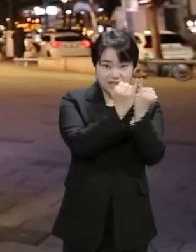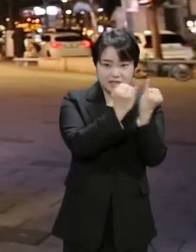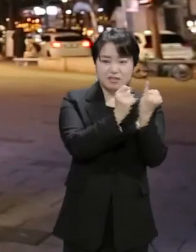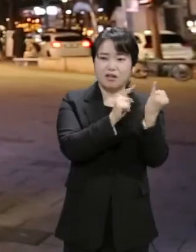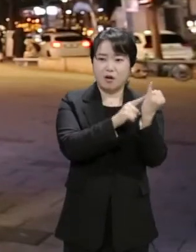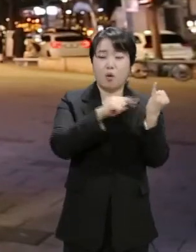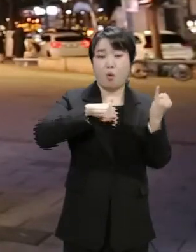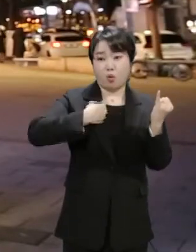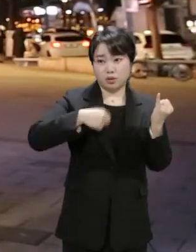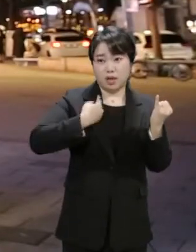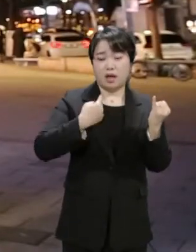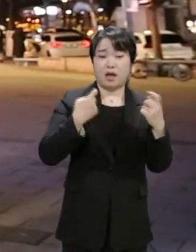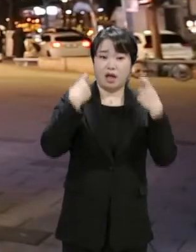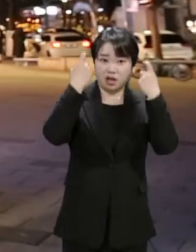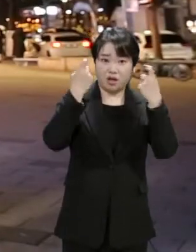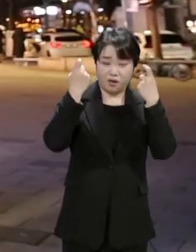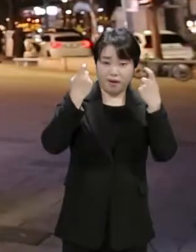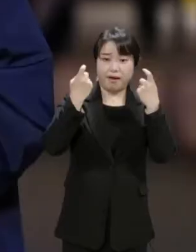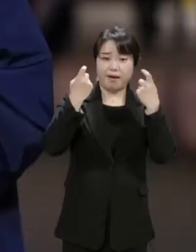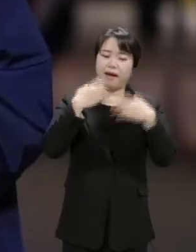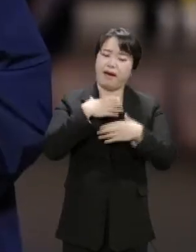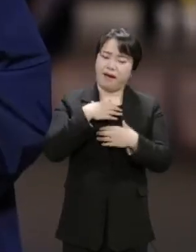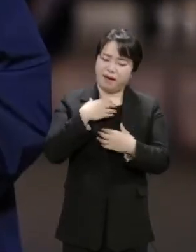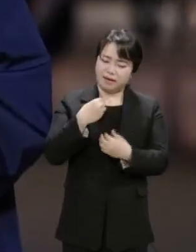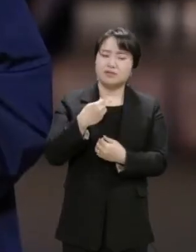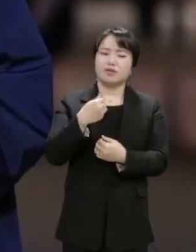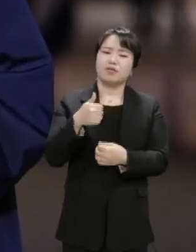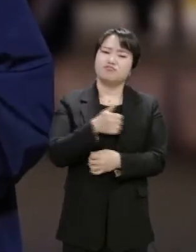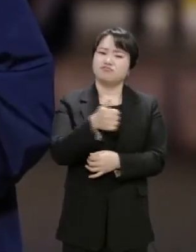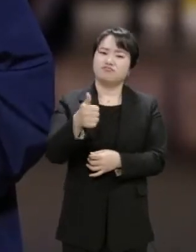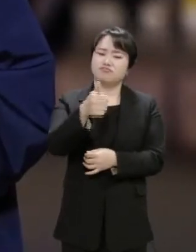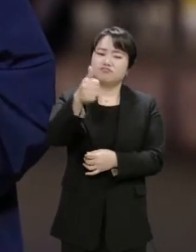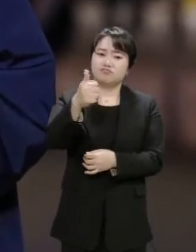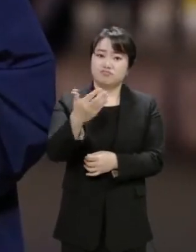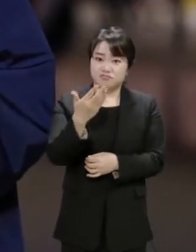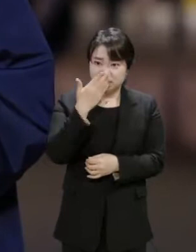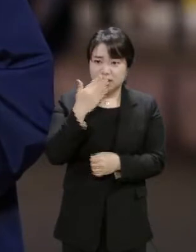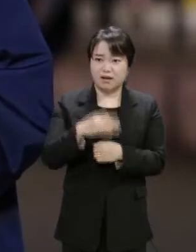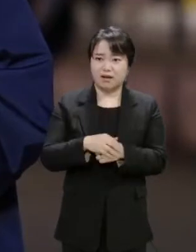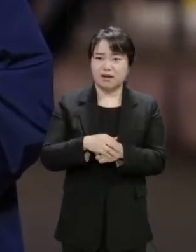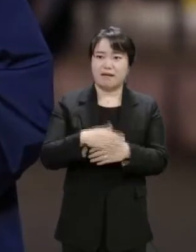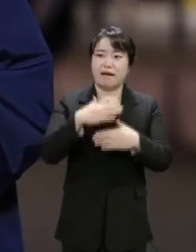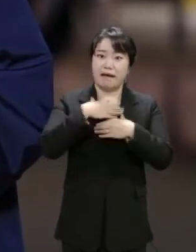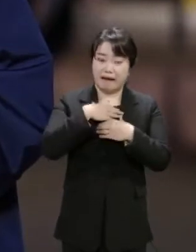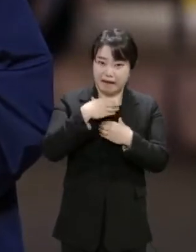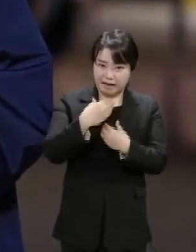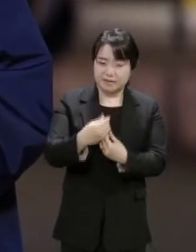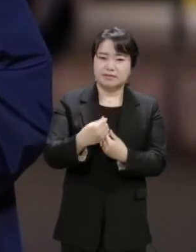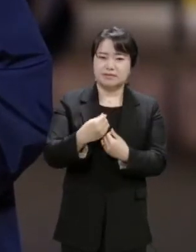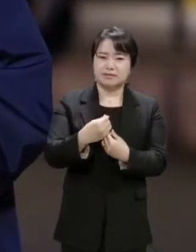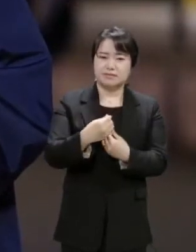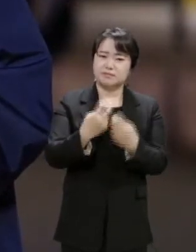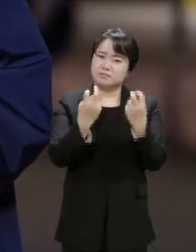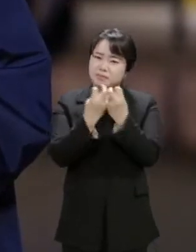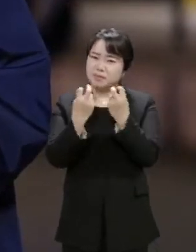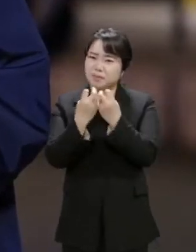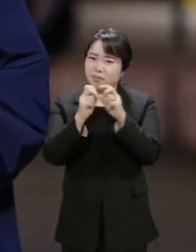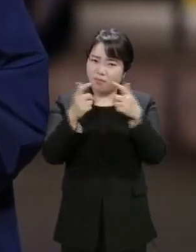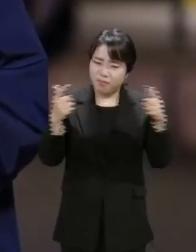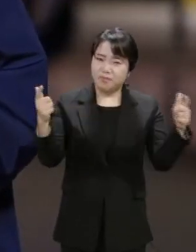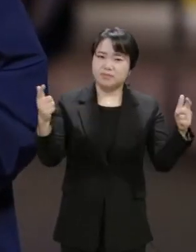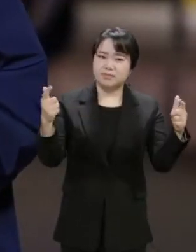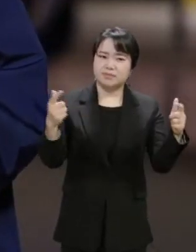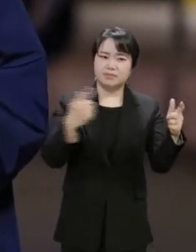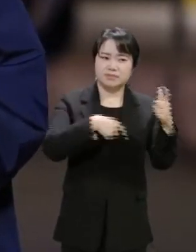여성분들도 혼자 여행을 안전하게 다닐 수 있게 주변에 안전 장치라든.